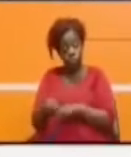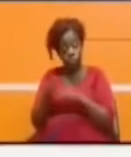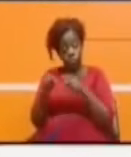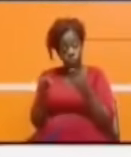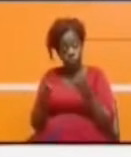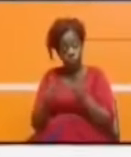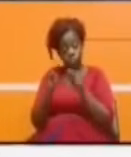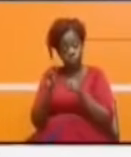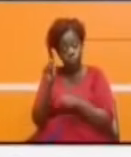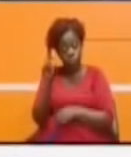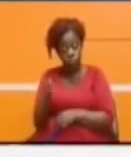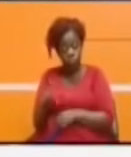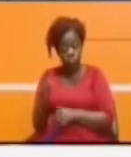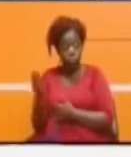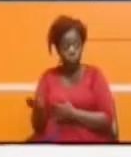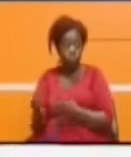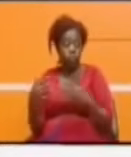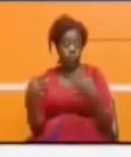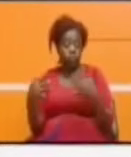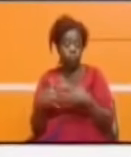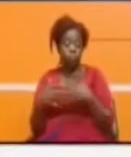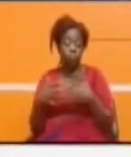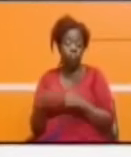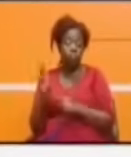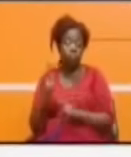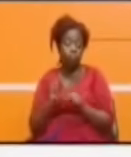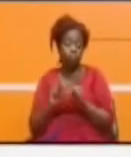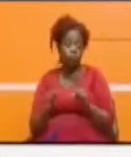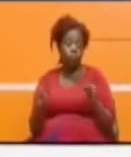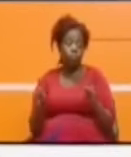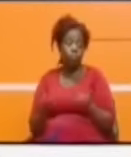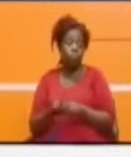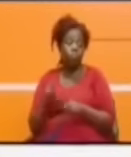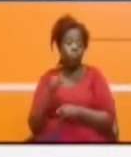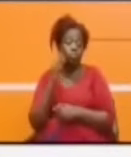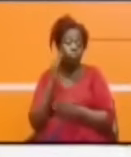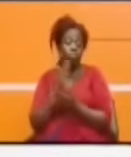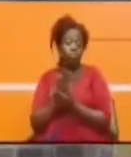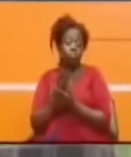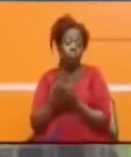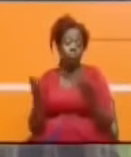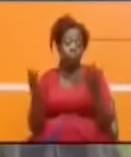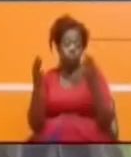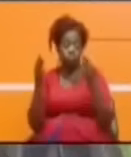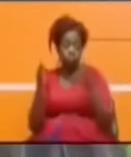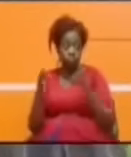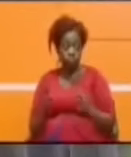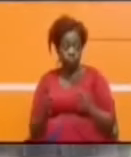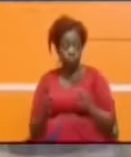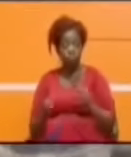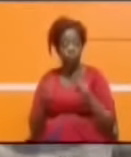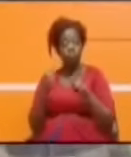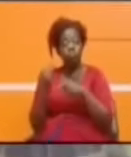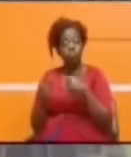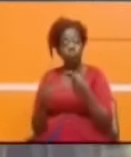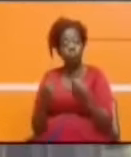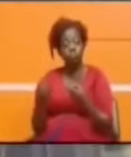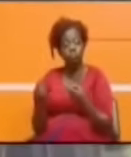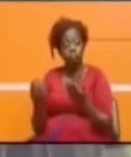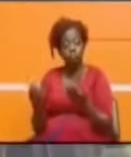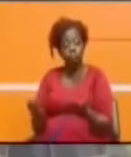yenna agenda kuddamu wano kujja kutiisatiisa bantu ate era tuyimiriza buli kintu kyonna okugenda mu maaso wano